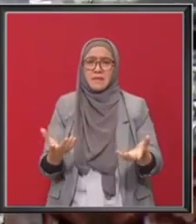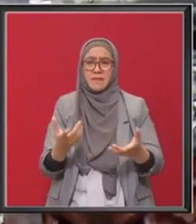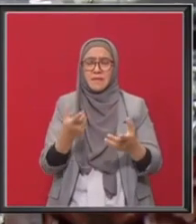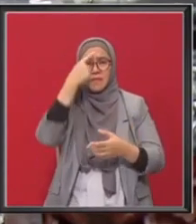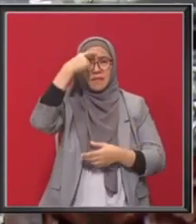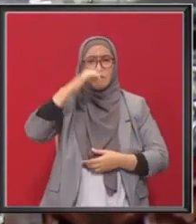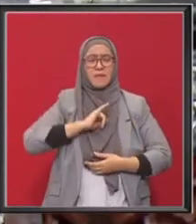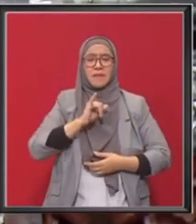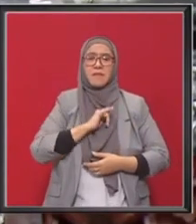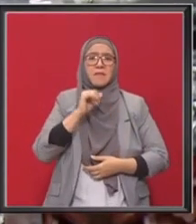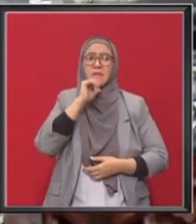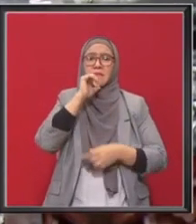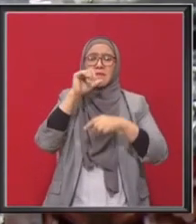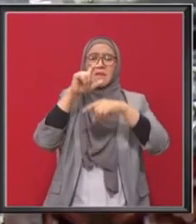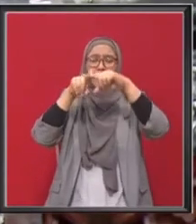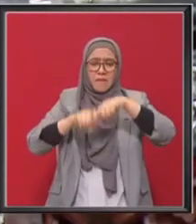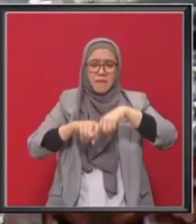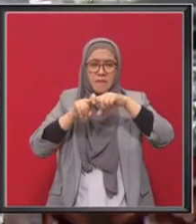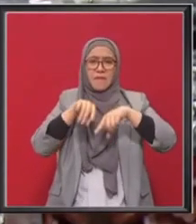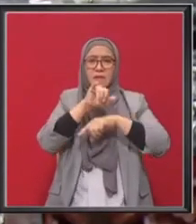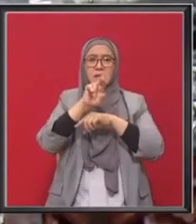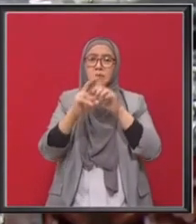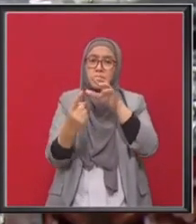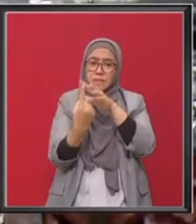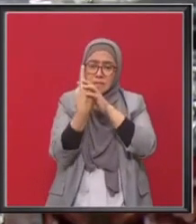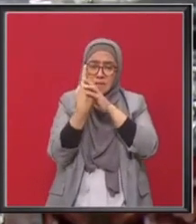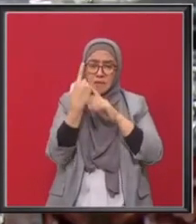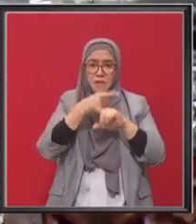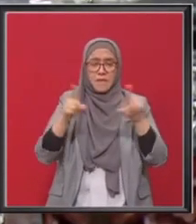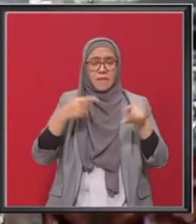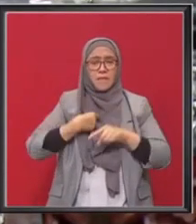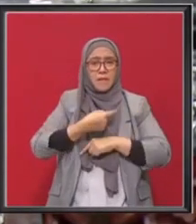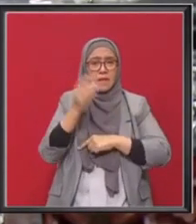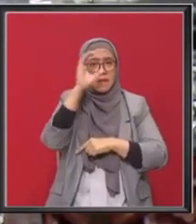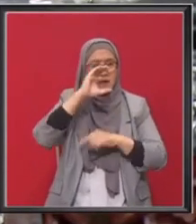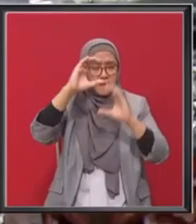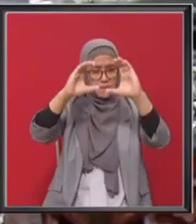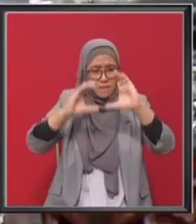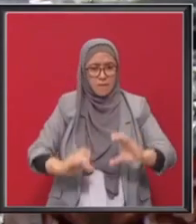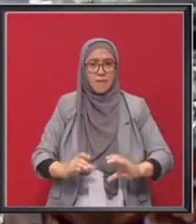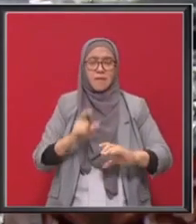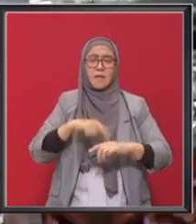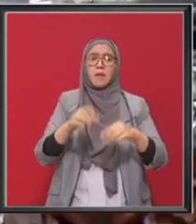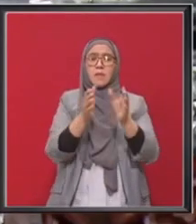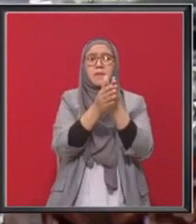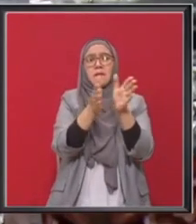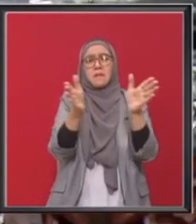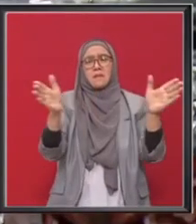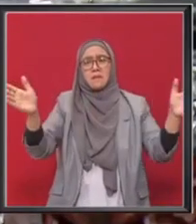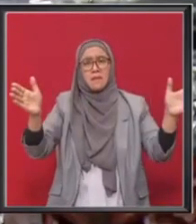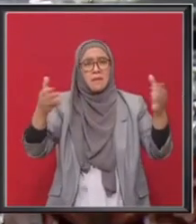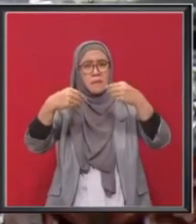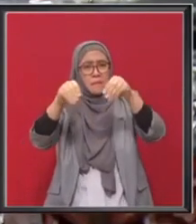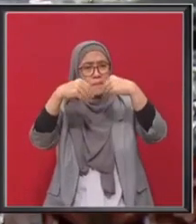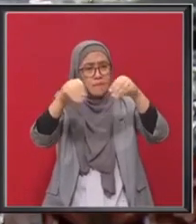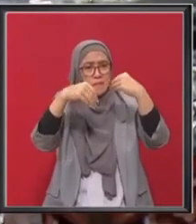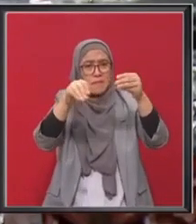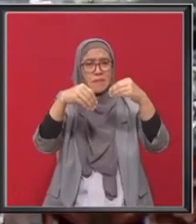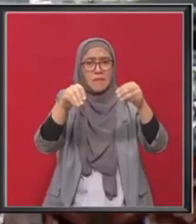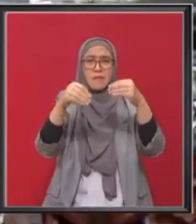air pagi ini bahkan saya mi1i Bahwa perlu kita membuka lagi ruang-ruang yang besar untuk pasaran sality